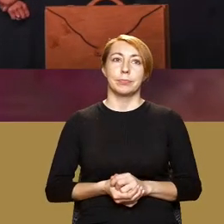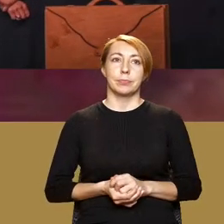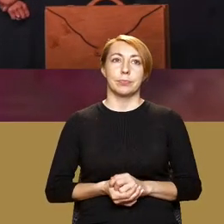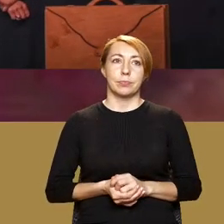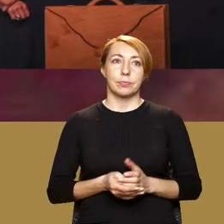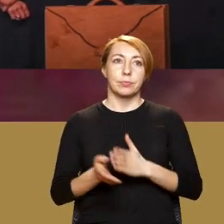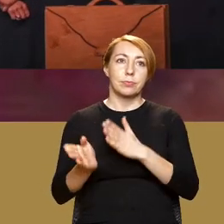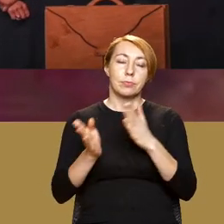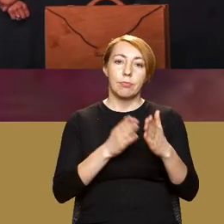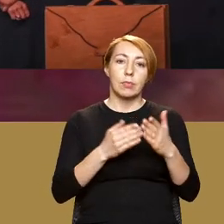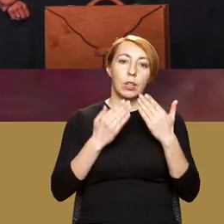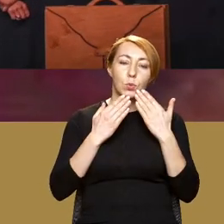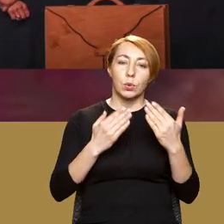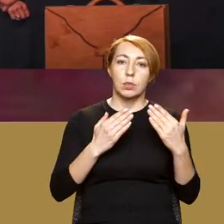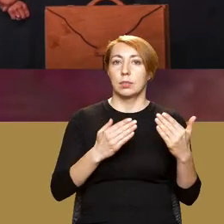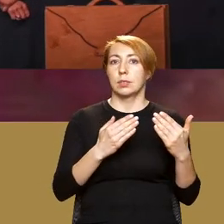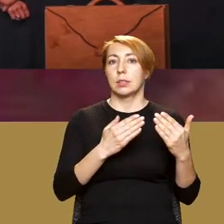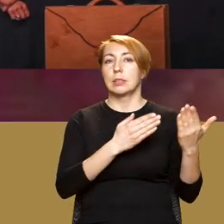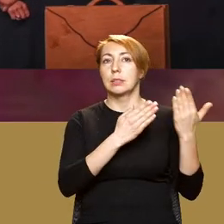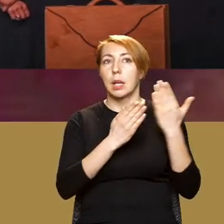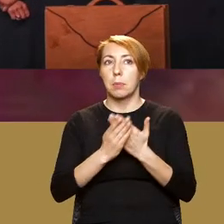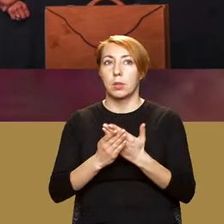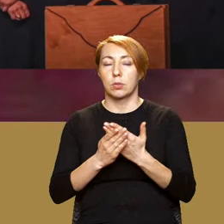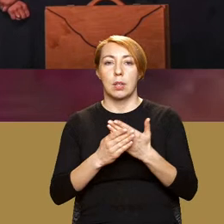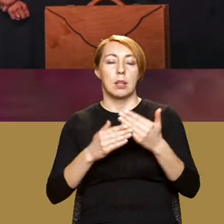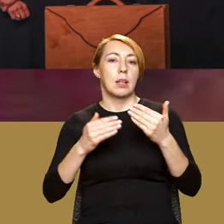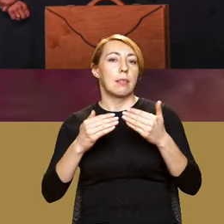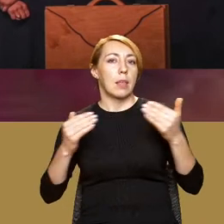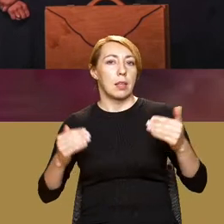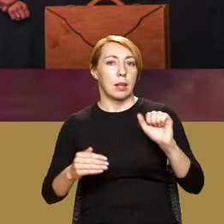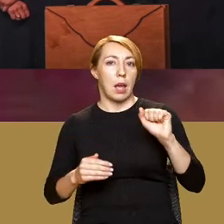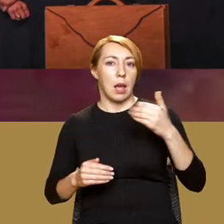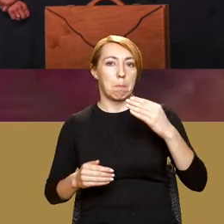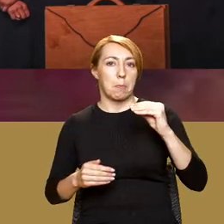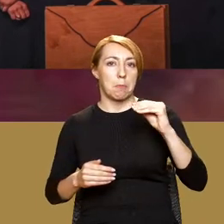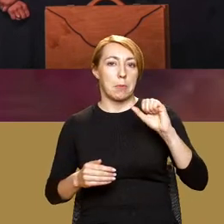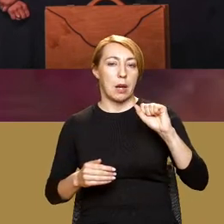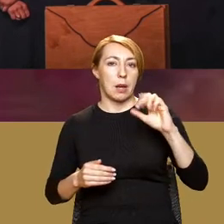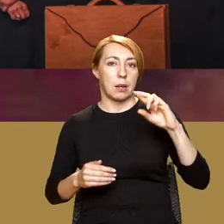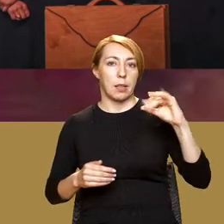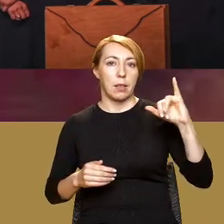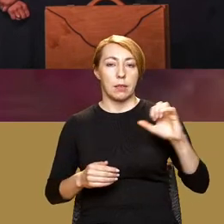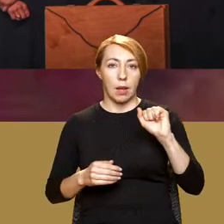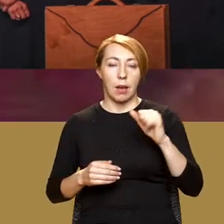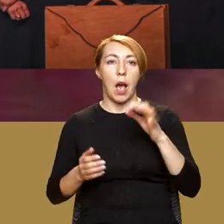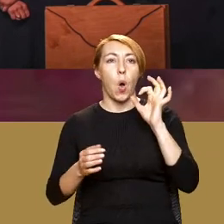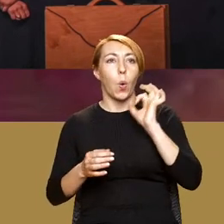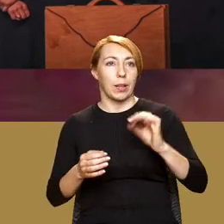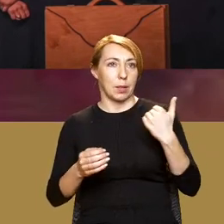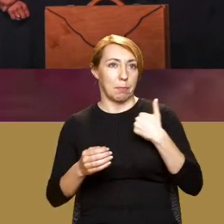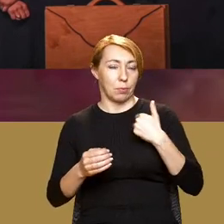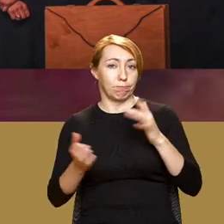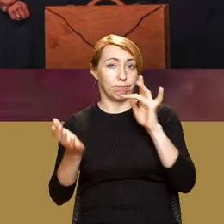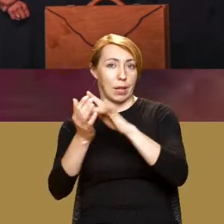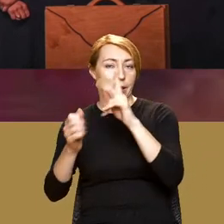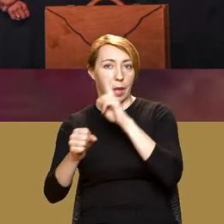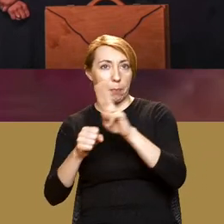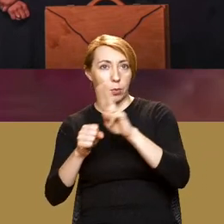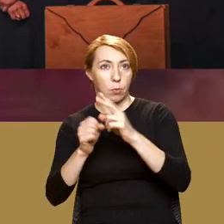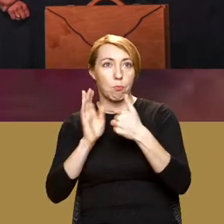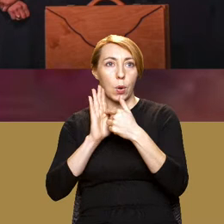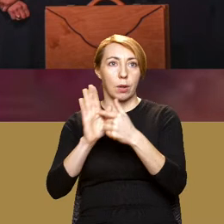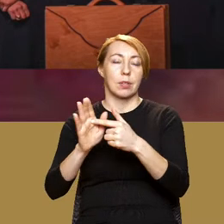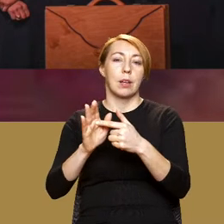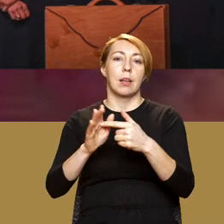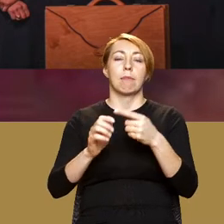Również dzięki zaproszeniu przez Teatr Amareya miałam okazję w Japonii przedstawić z kolei japońską wersję